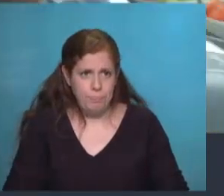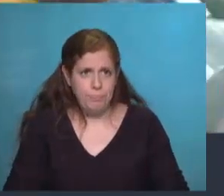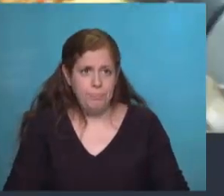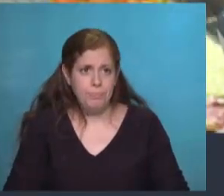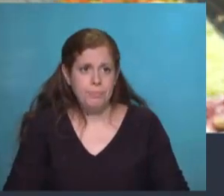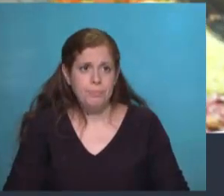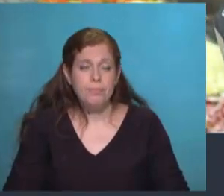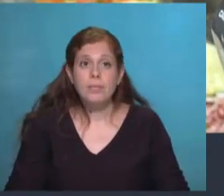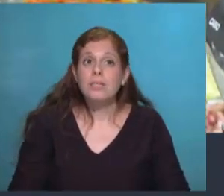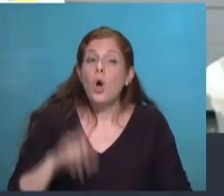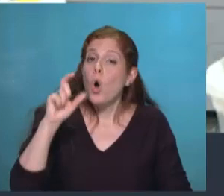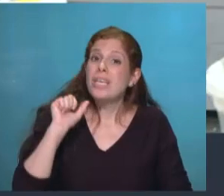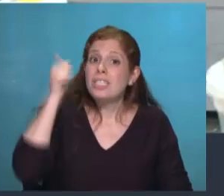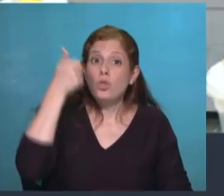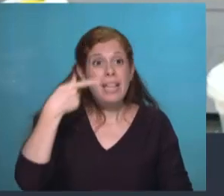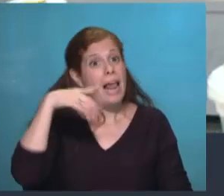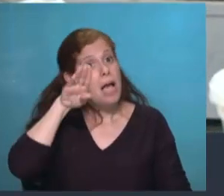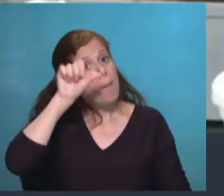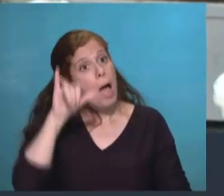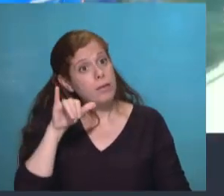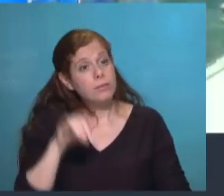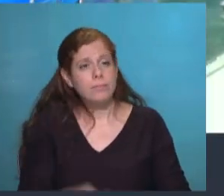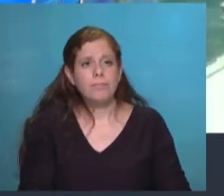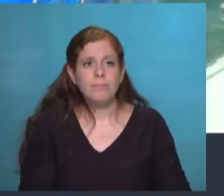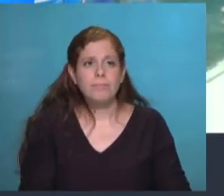שצריך. זה פוסט ראשונה לגבאי.